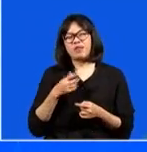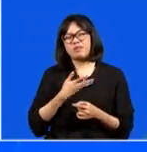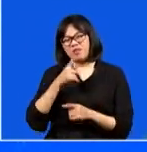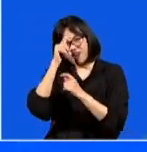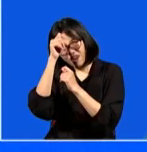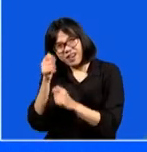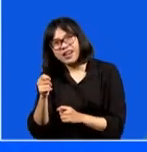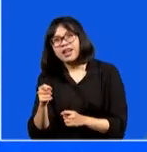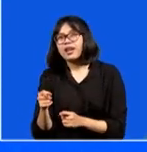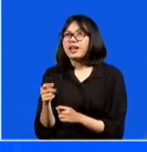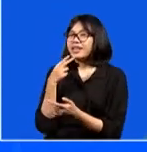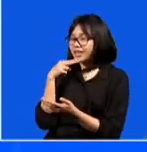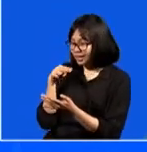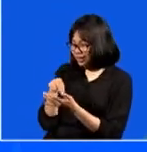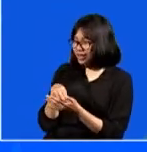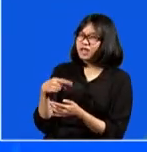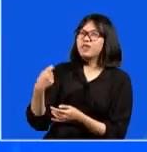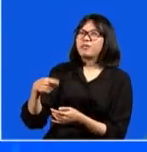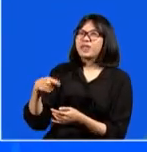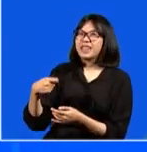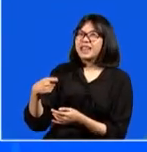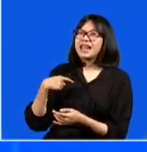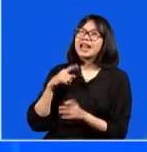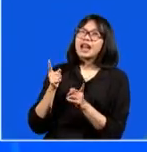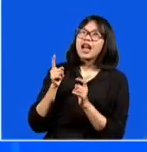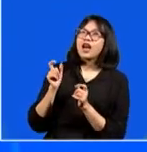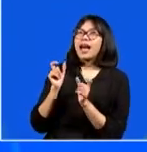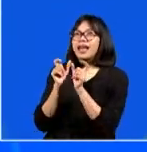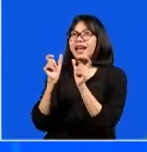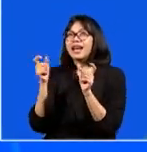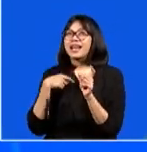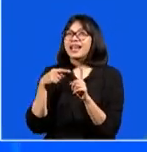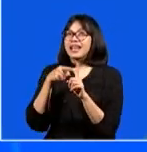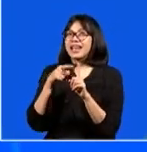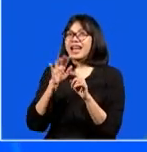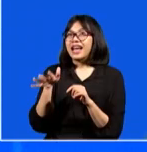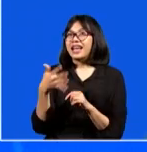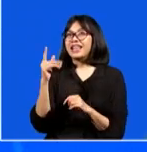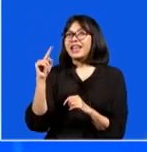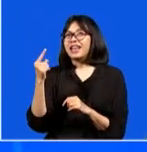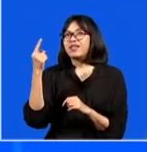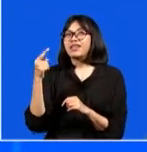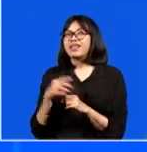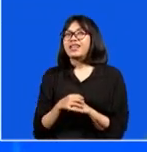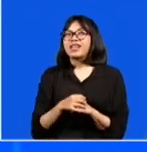Saya baik mohon izin Mas menteri ya kalau ada apa-apa ini dia tahun pertama dan terakhir